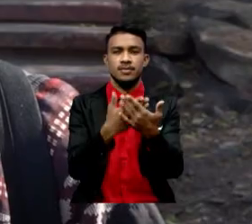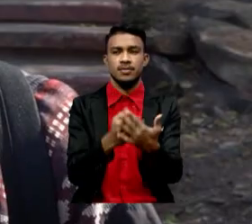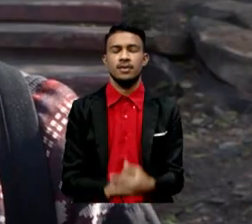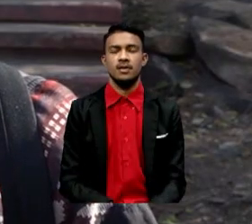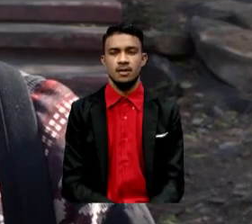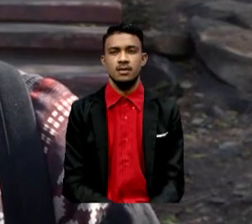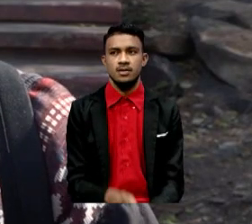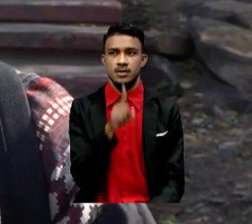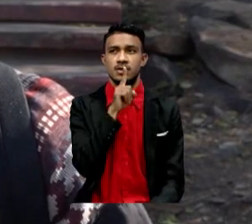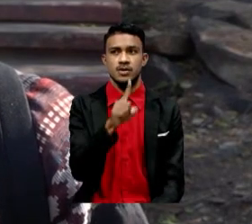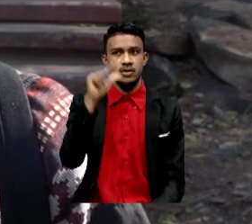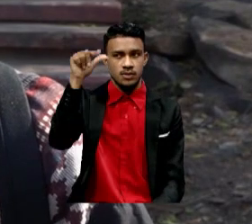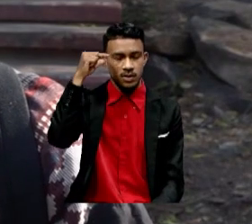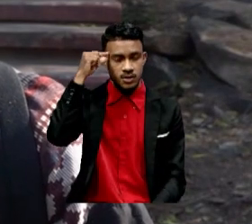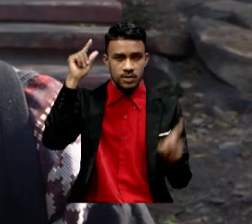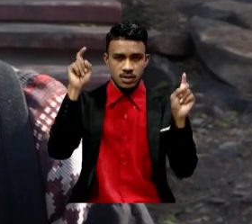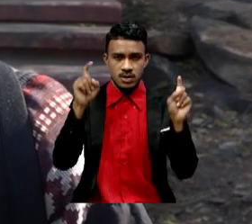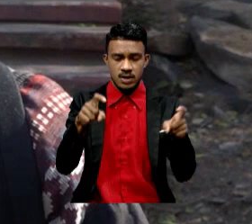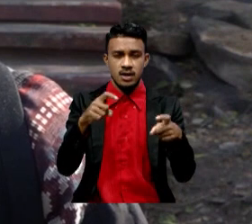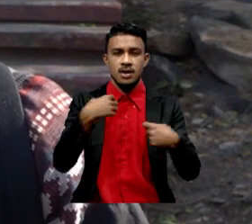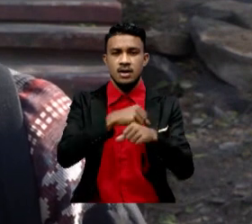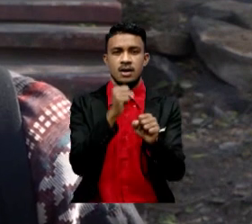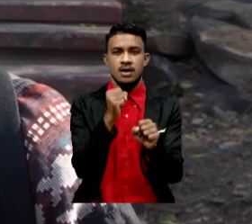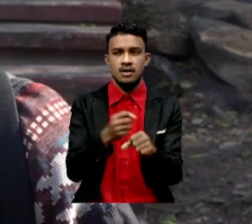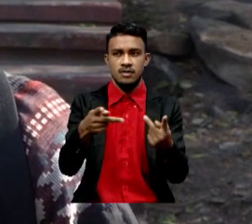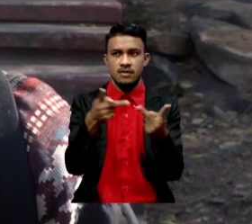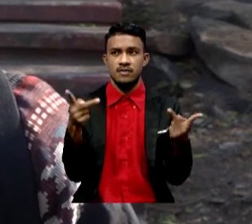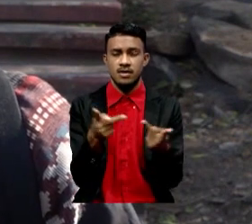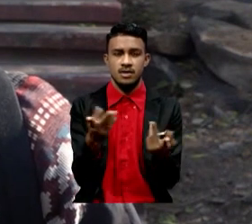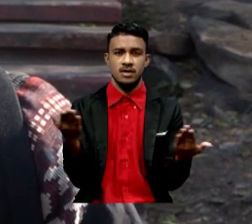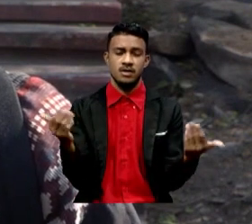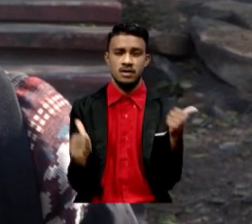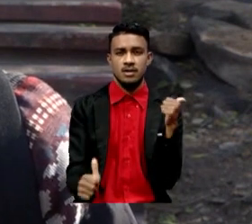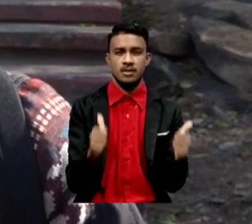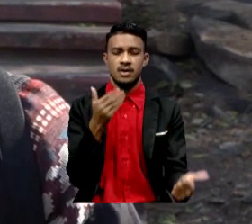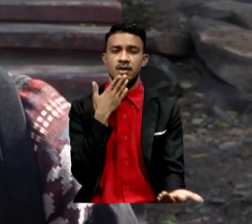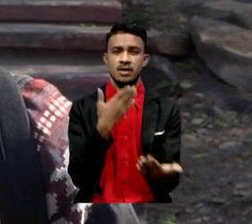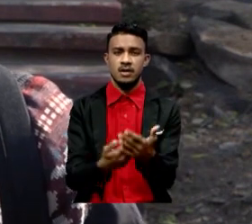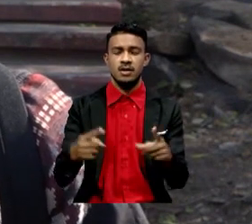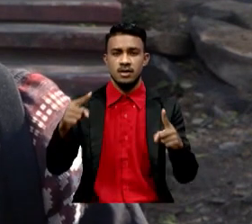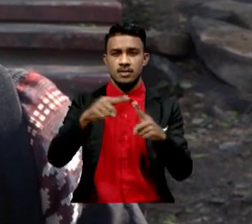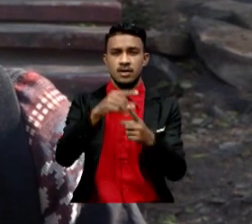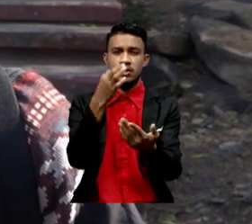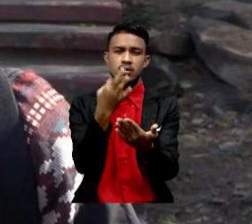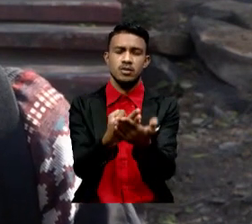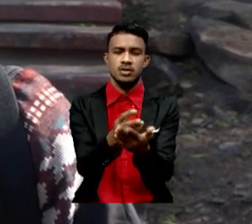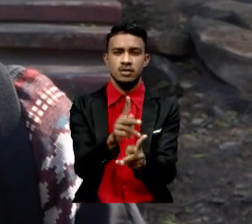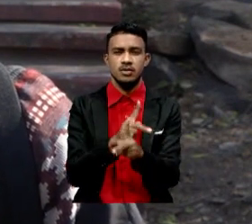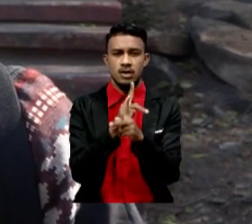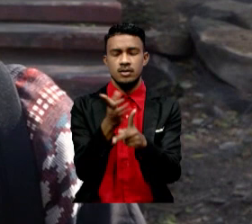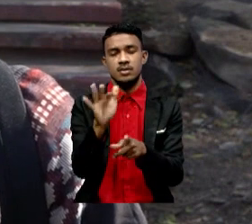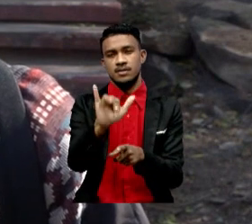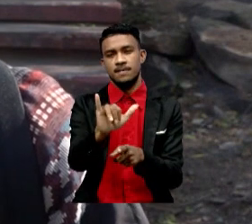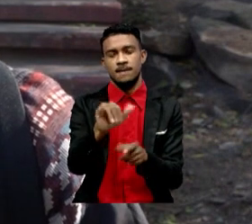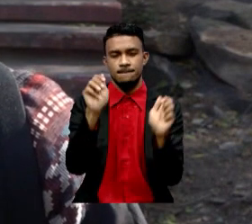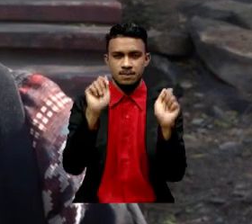ne, governo tem que criar condição de nebe dia, ba iha recursos relevantes sira. Liliu,